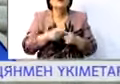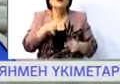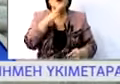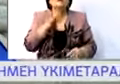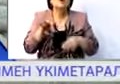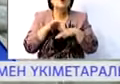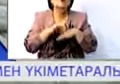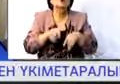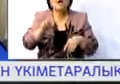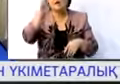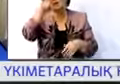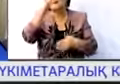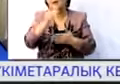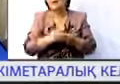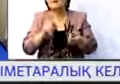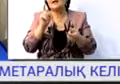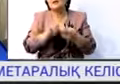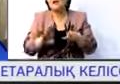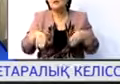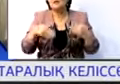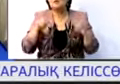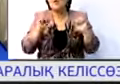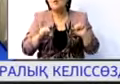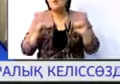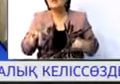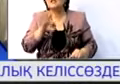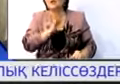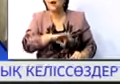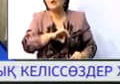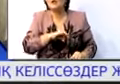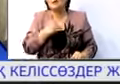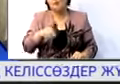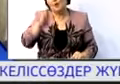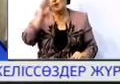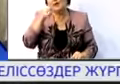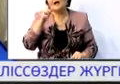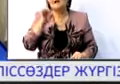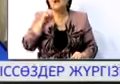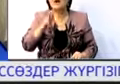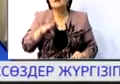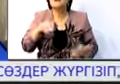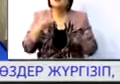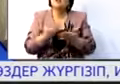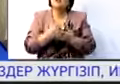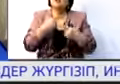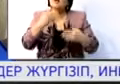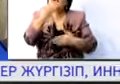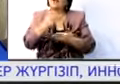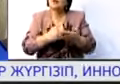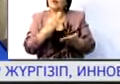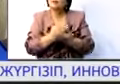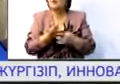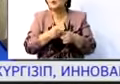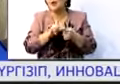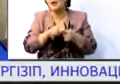жүргізіп жатқан мемлекеттік бағдарламалар арқылы беріліп жатқан мүмкіндіктерді пайдалануда, осы мемлекеттік гранттар бар, жас проект программалары бар, солар